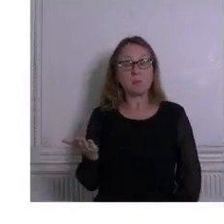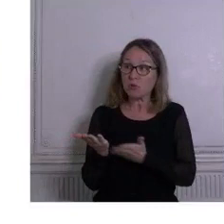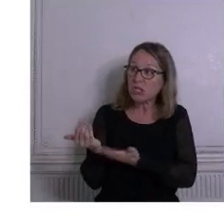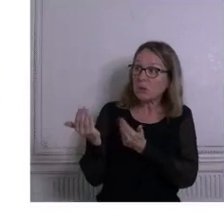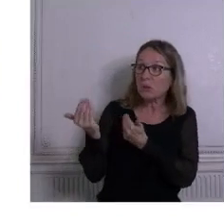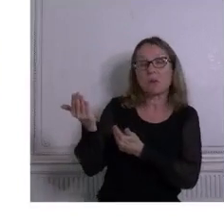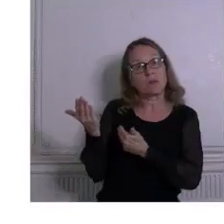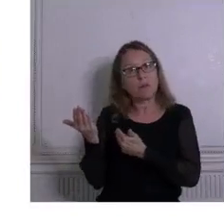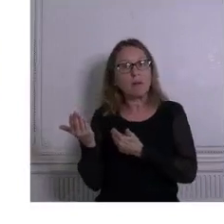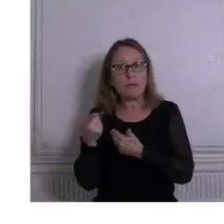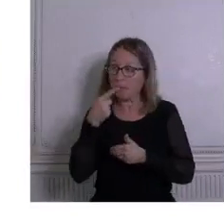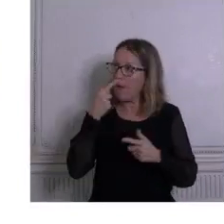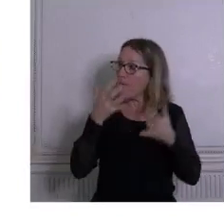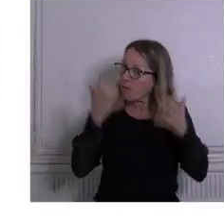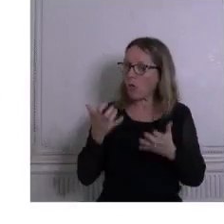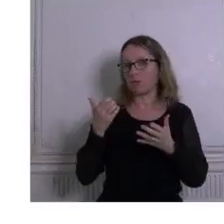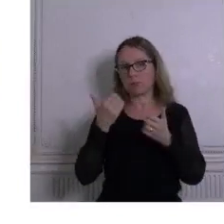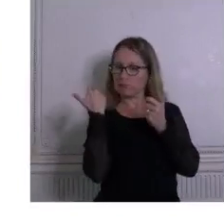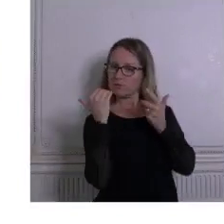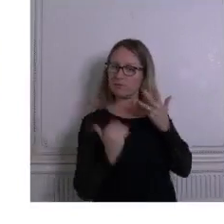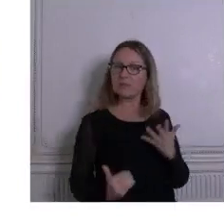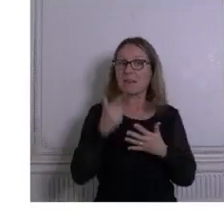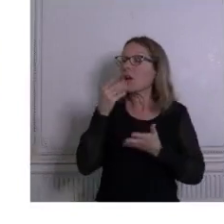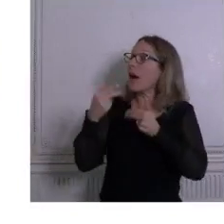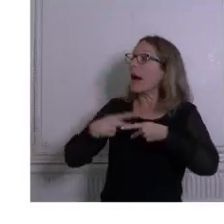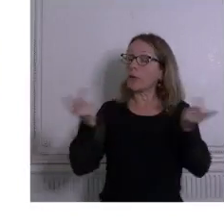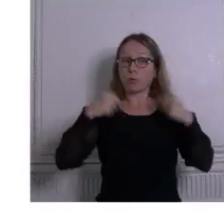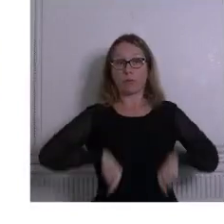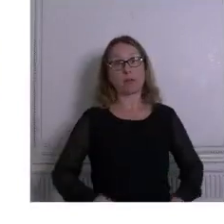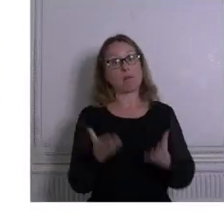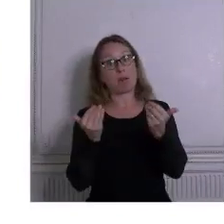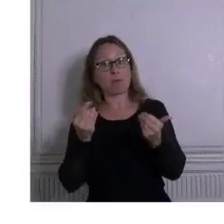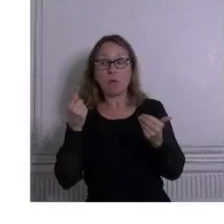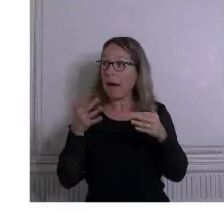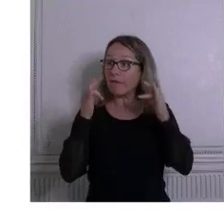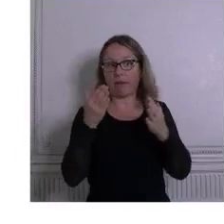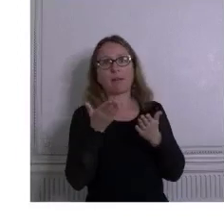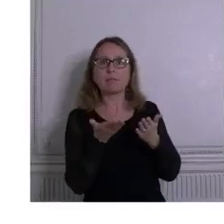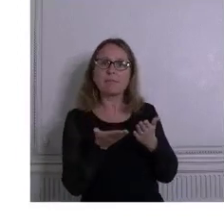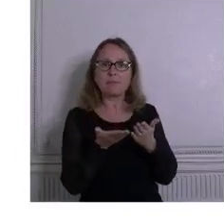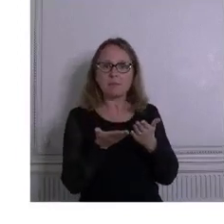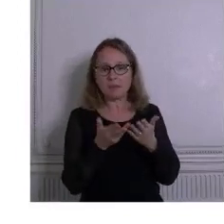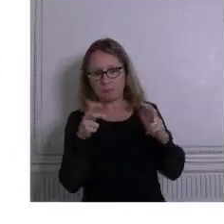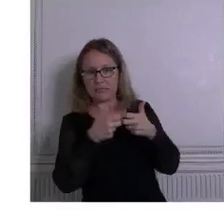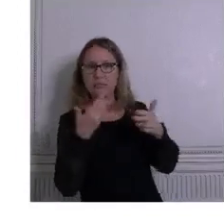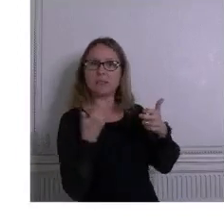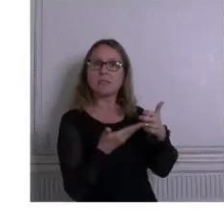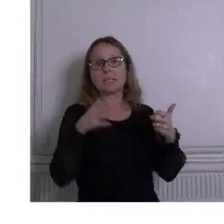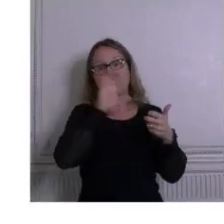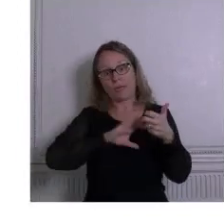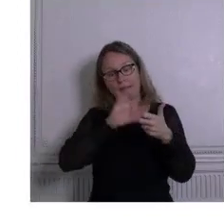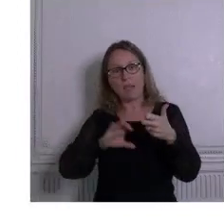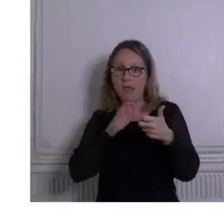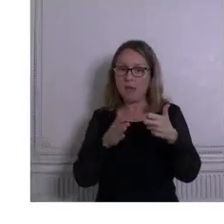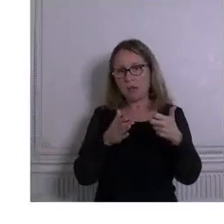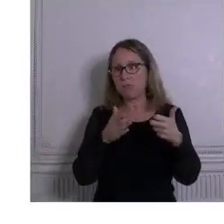continuer. Évidemment, le point clé sera la capacité de Bordeaux Métropole de répondre à nos demandes, très maintes fois